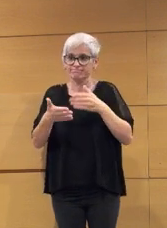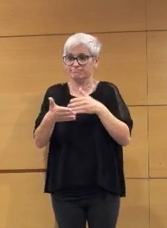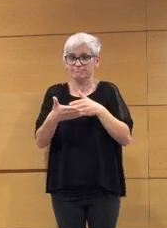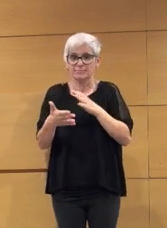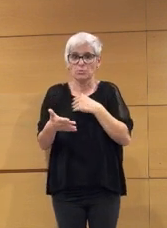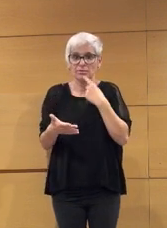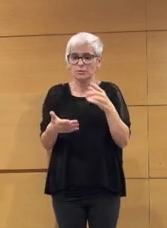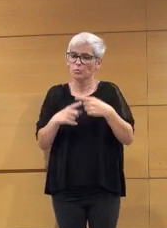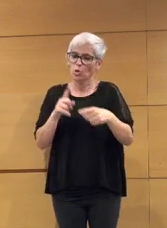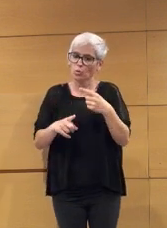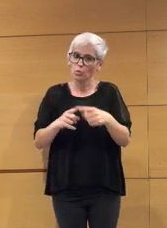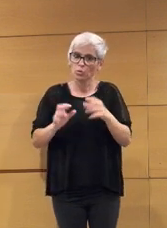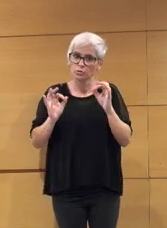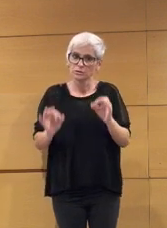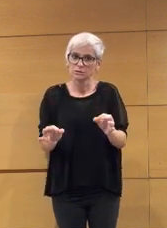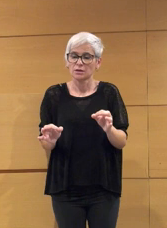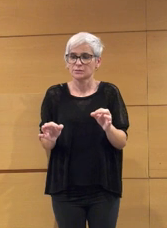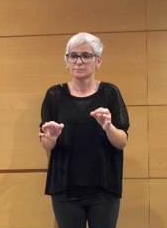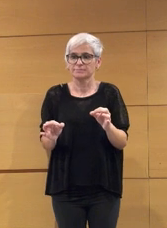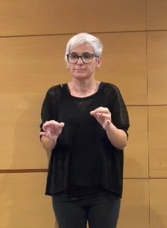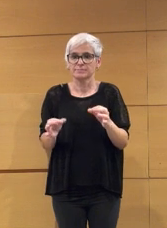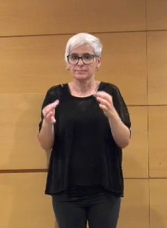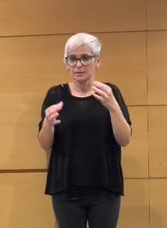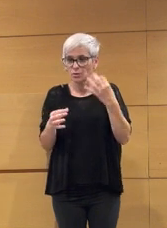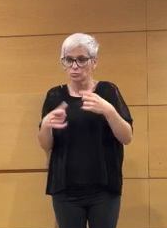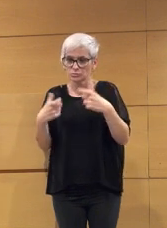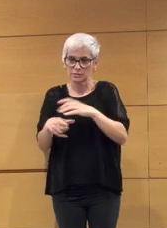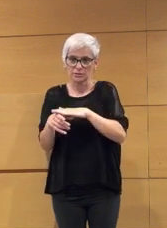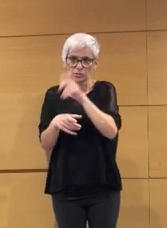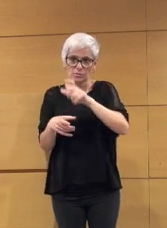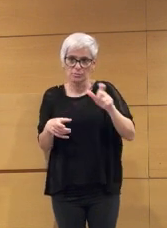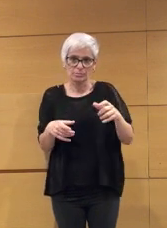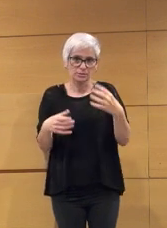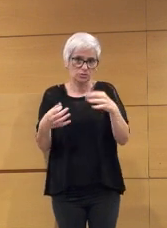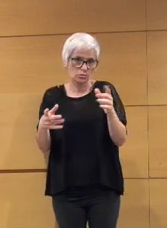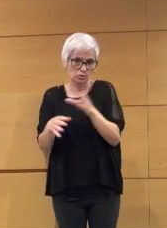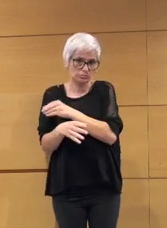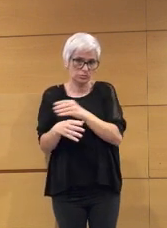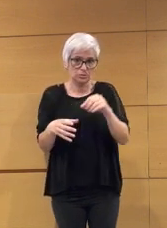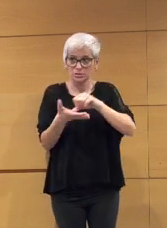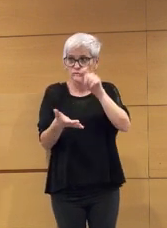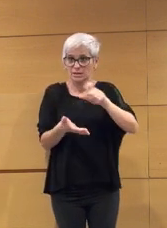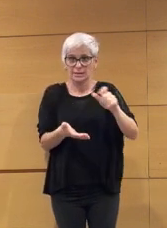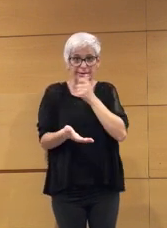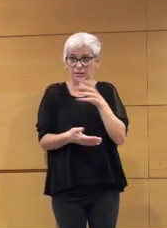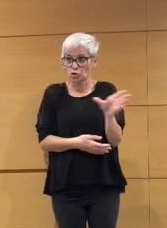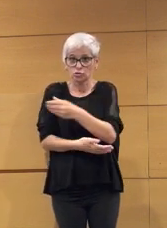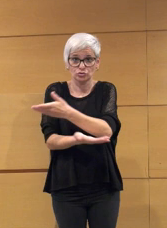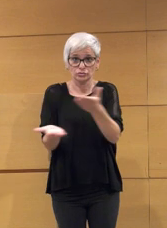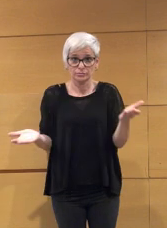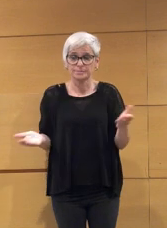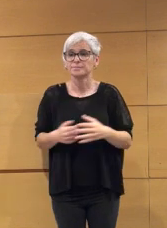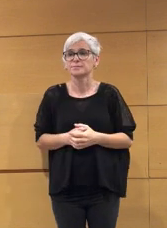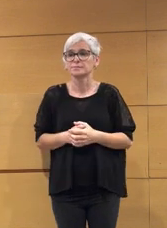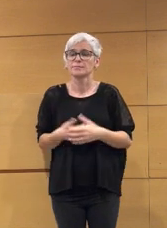siguin productes que només tinguin en compte un sector de la població, perquè al final la ciutadania som tots. I